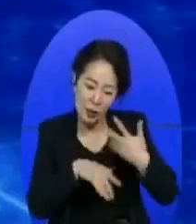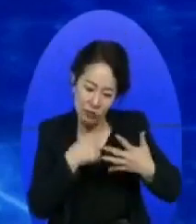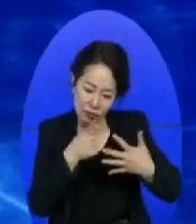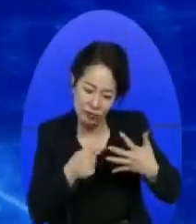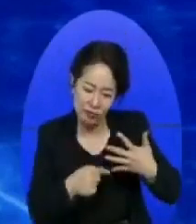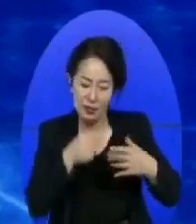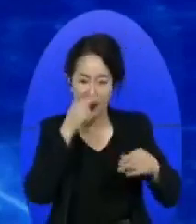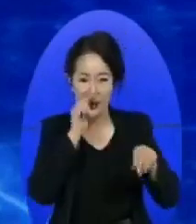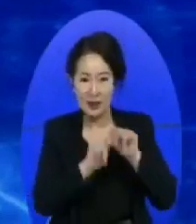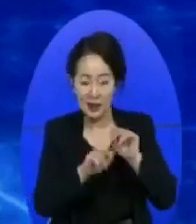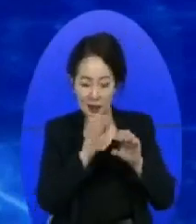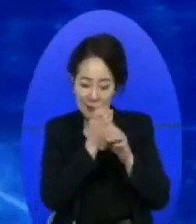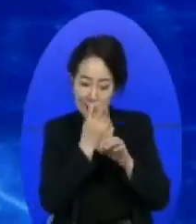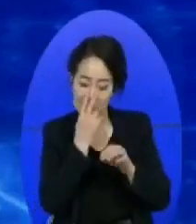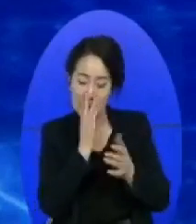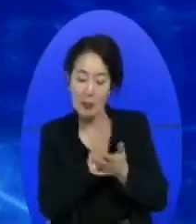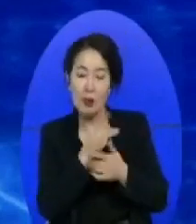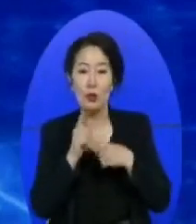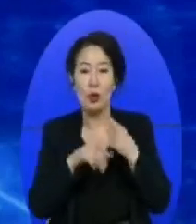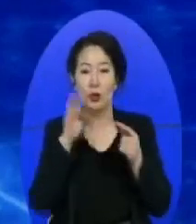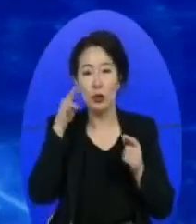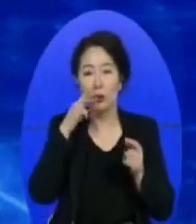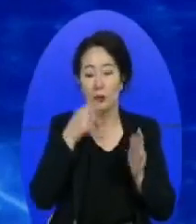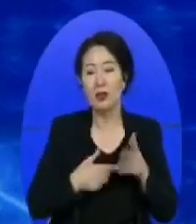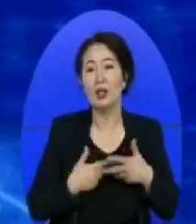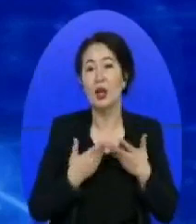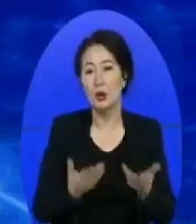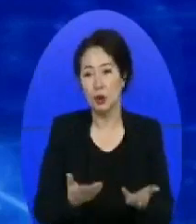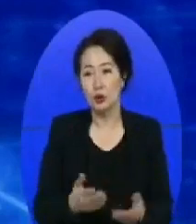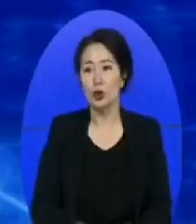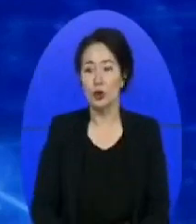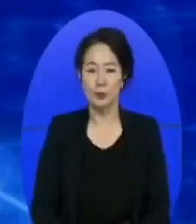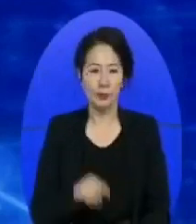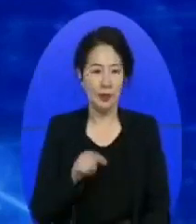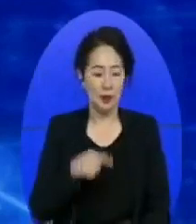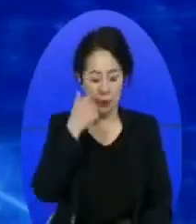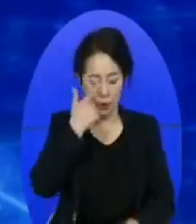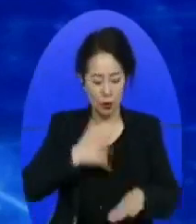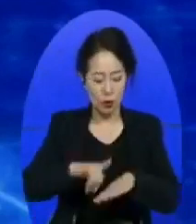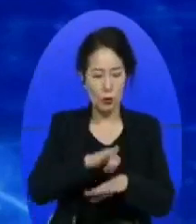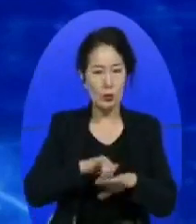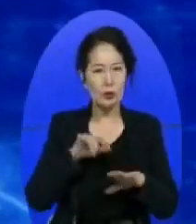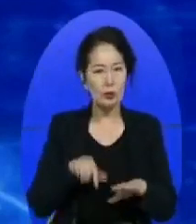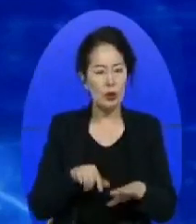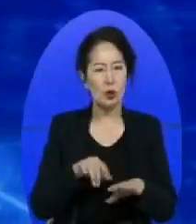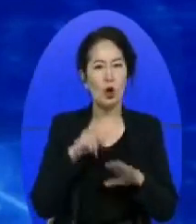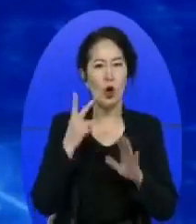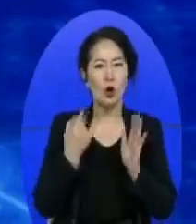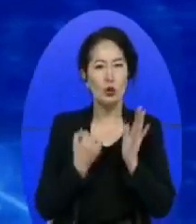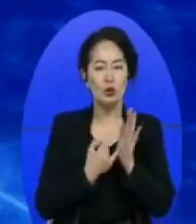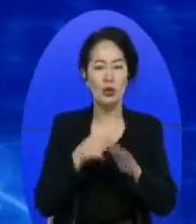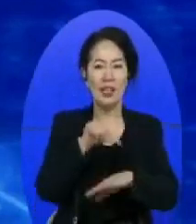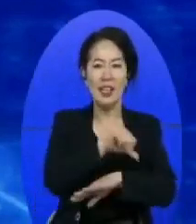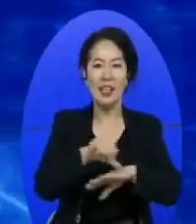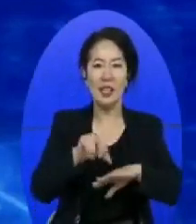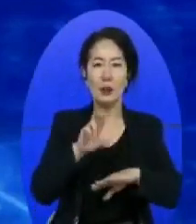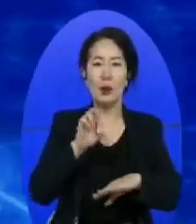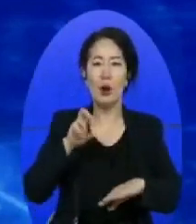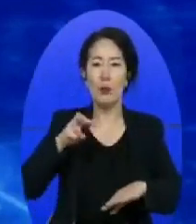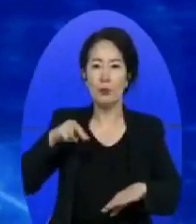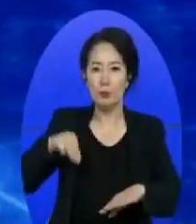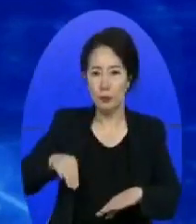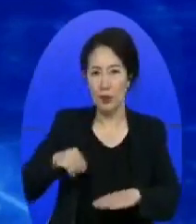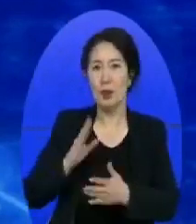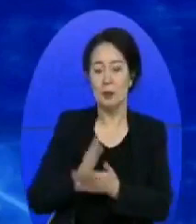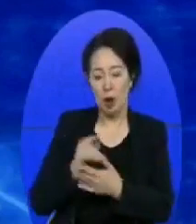чадаад хандлтаа хийж байгаа талаар илүү тодорхой мэдээллийг үзэгчдэд хүргэлээ. За, манай улсад бол нийтдээ 26 хэлийн бомбтой. За, өнөөдрийн